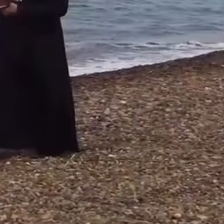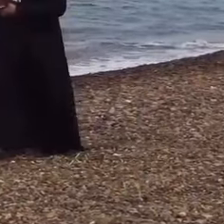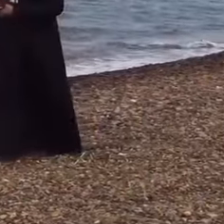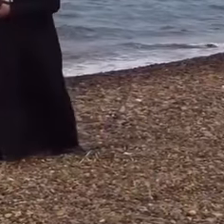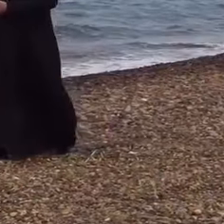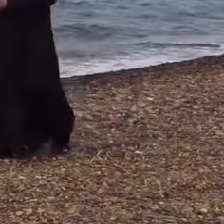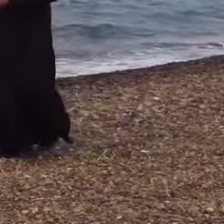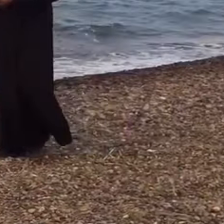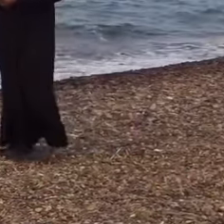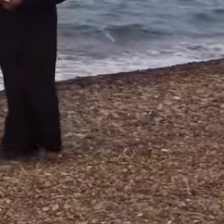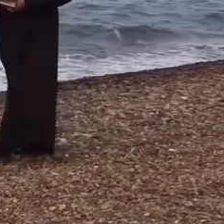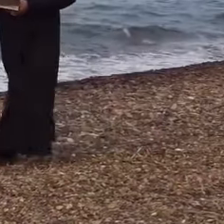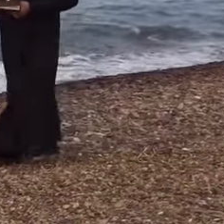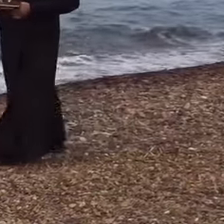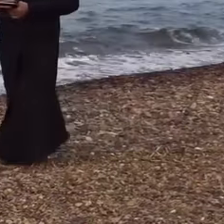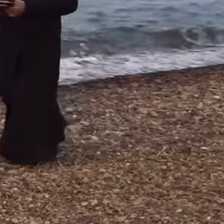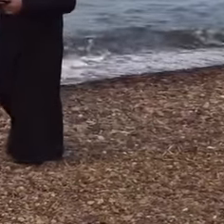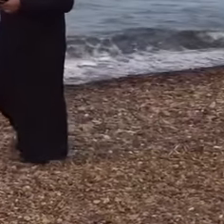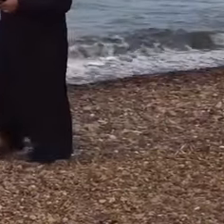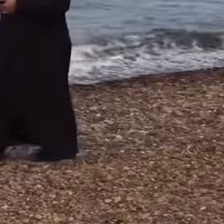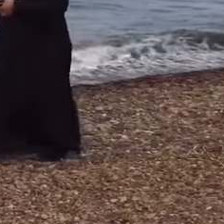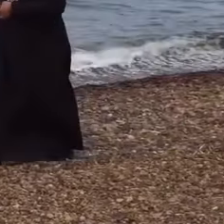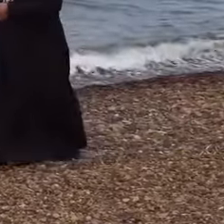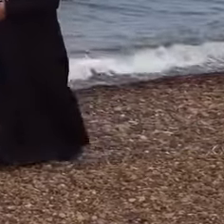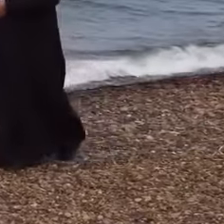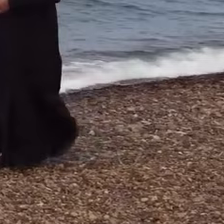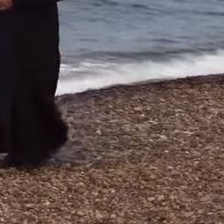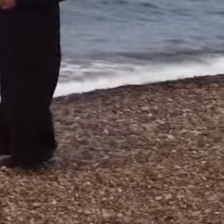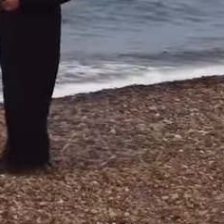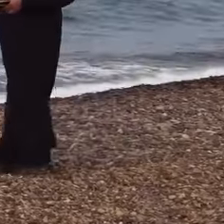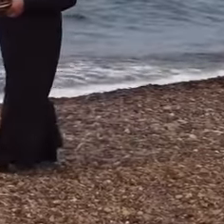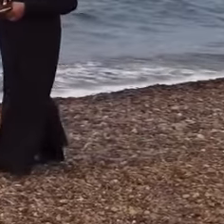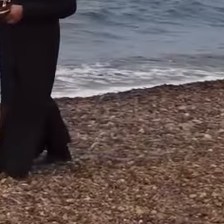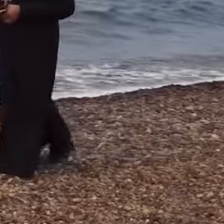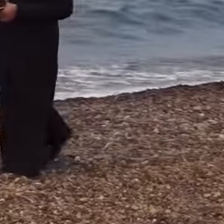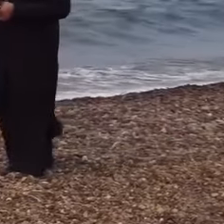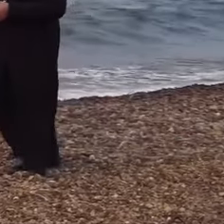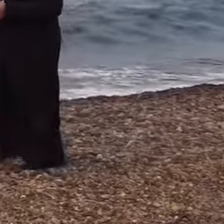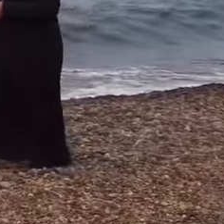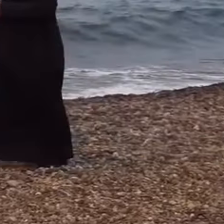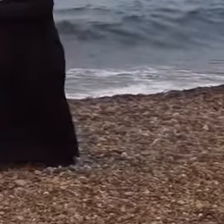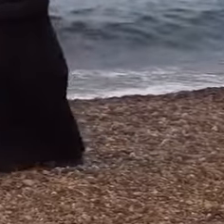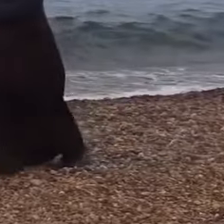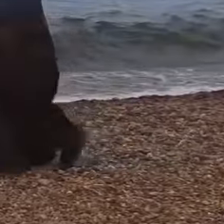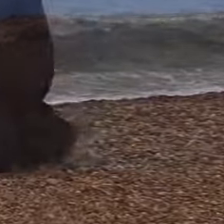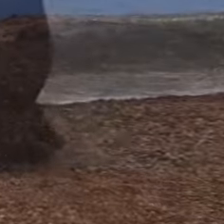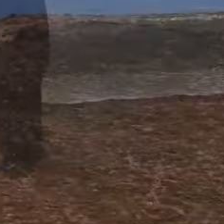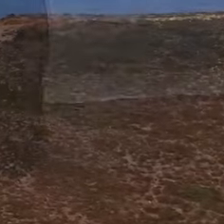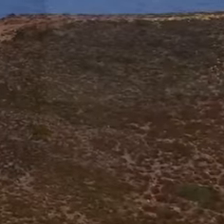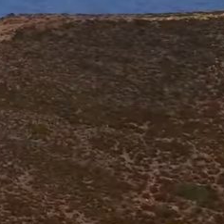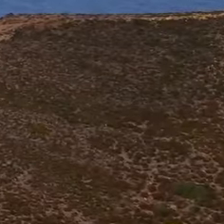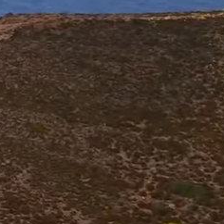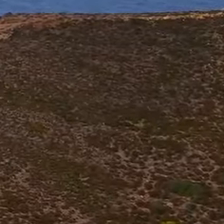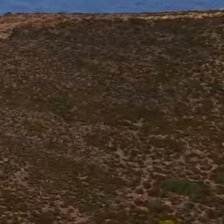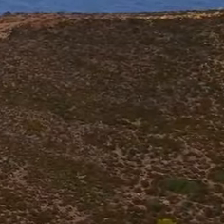Вообще торжественная книга. Это такая оратория. Там много оркестровых тем, как бы, и там очень много голосов, и очень